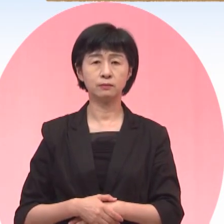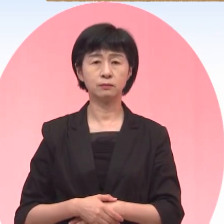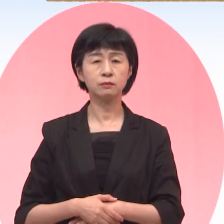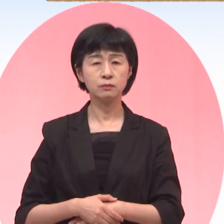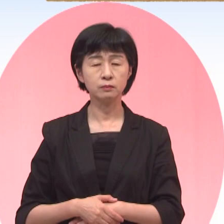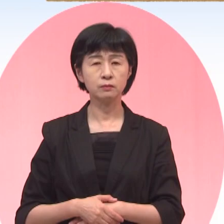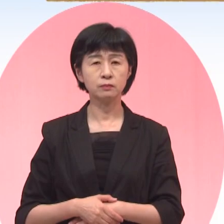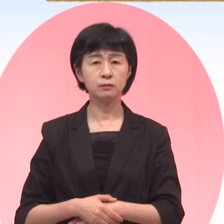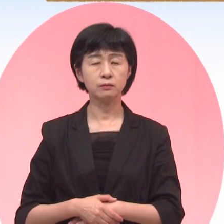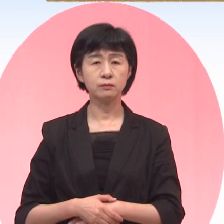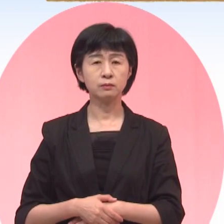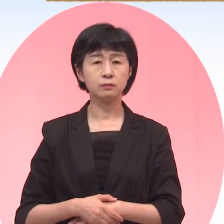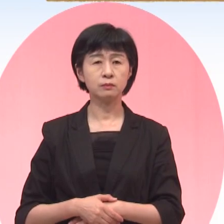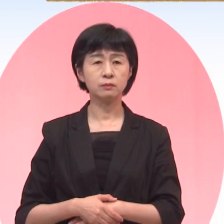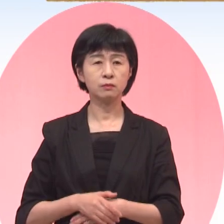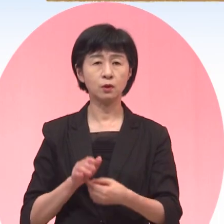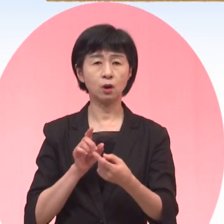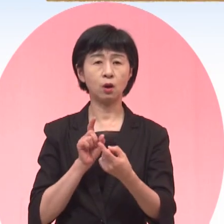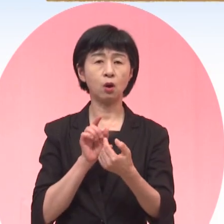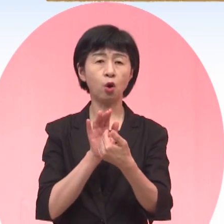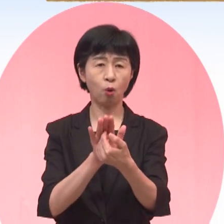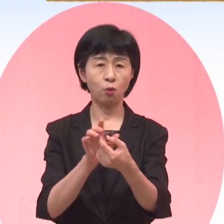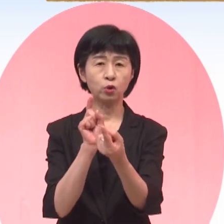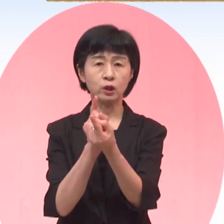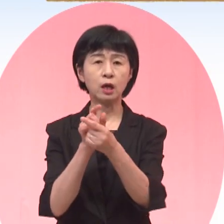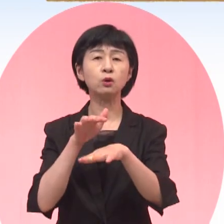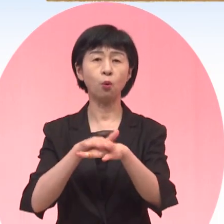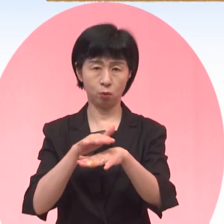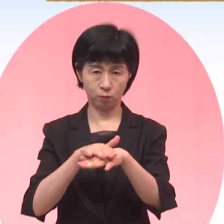それでは熱中症の予防と対処法です。